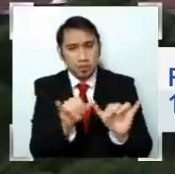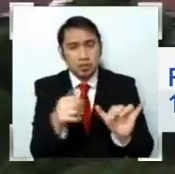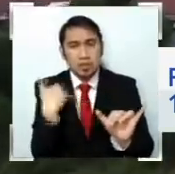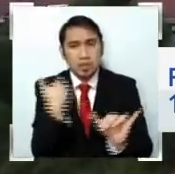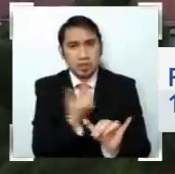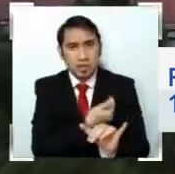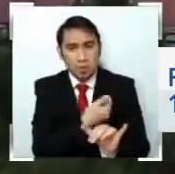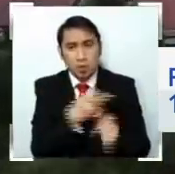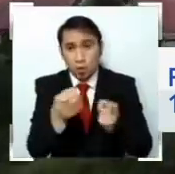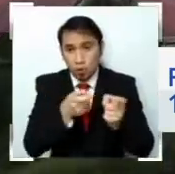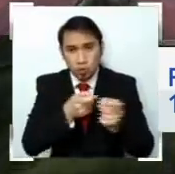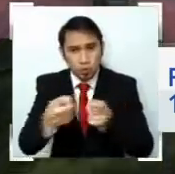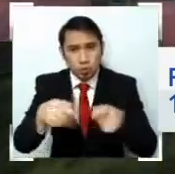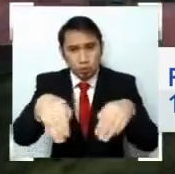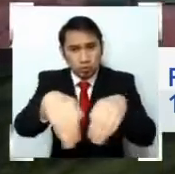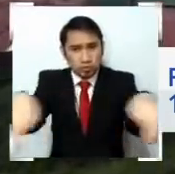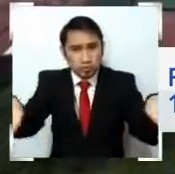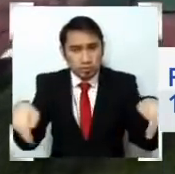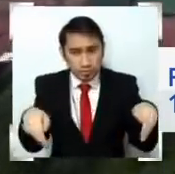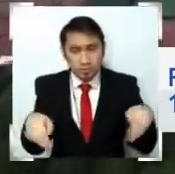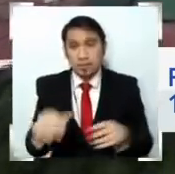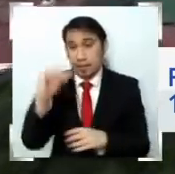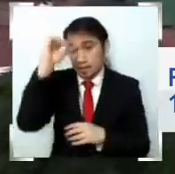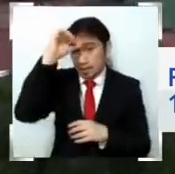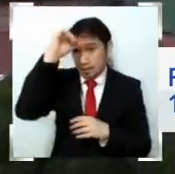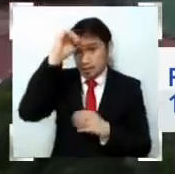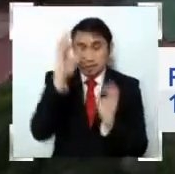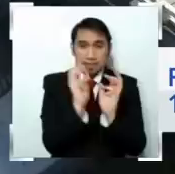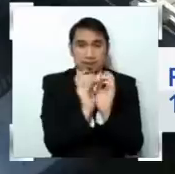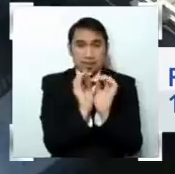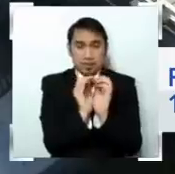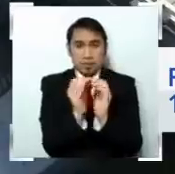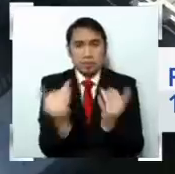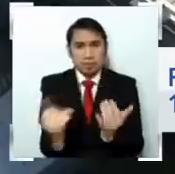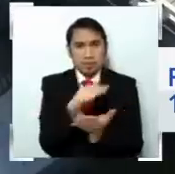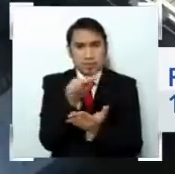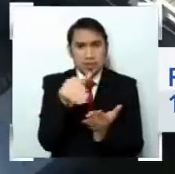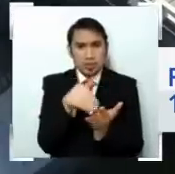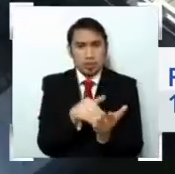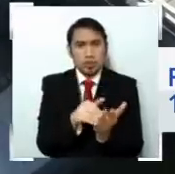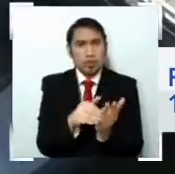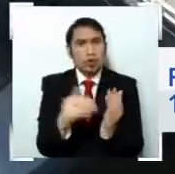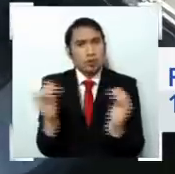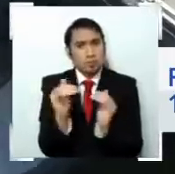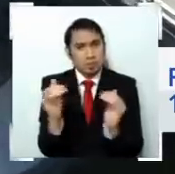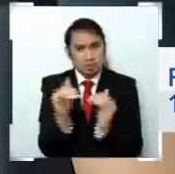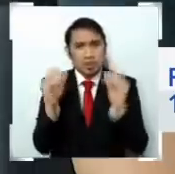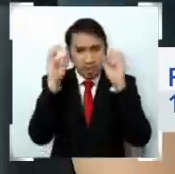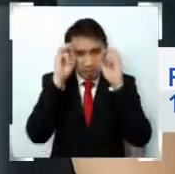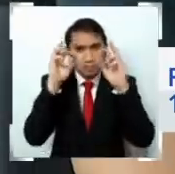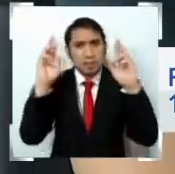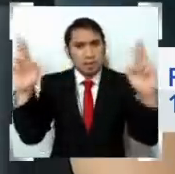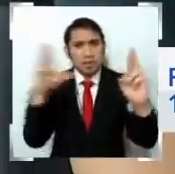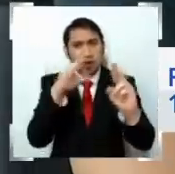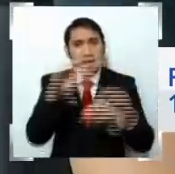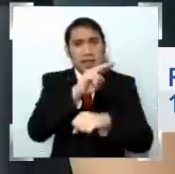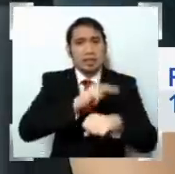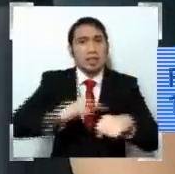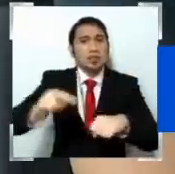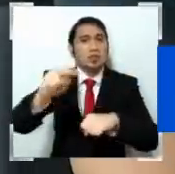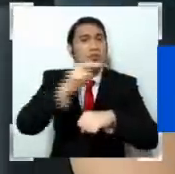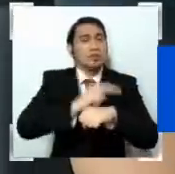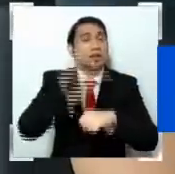control. Ang Delta variant ang naging sentro ng meeting nitong Sabado ng mga Metro Manila Mayor at National Government. Importante rito